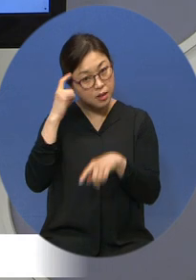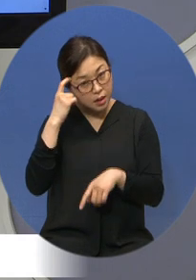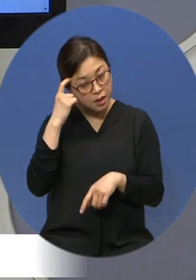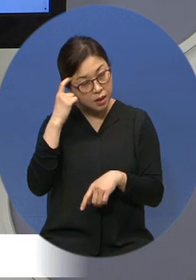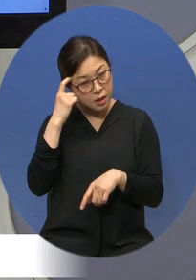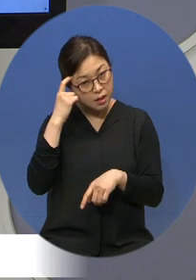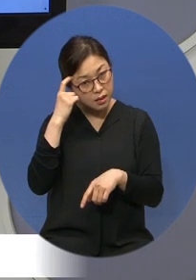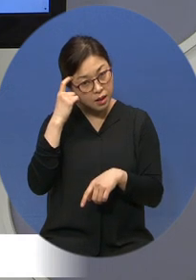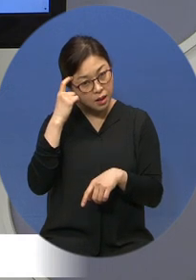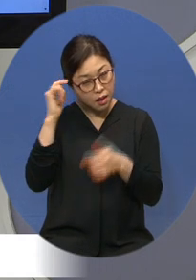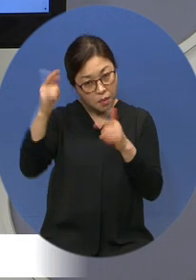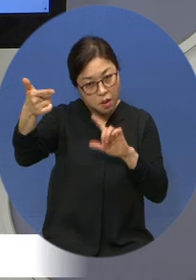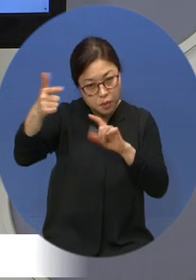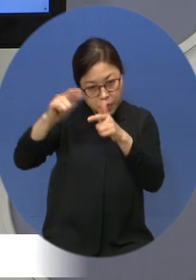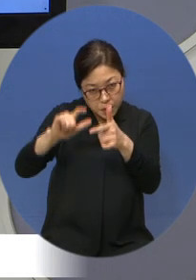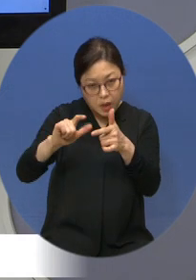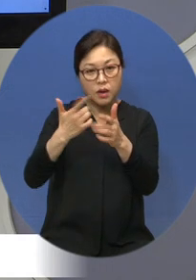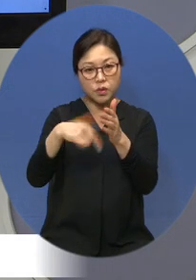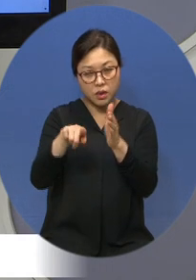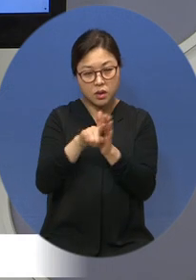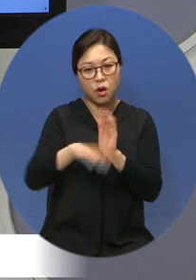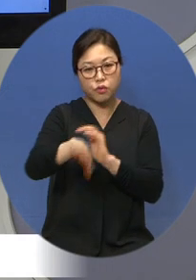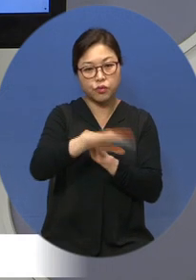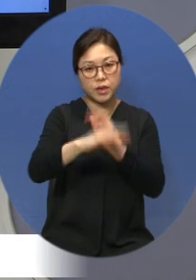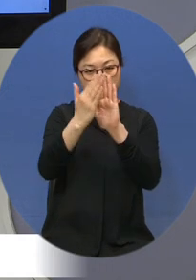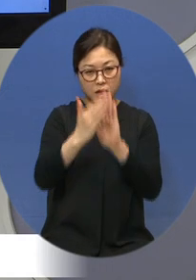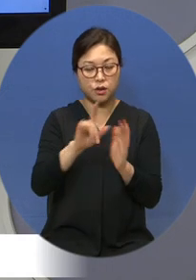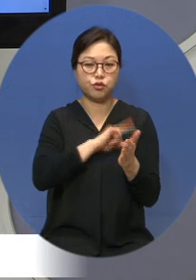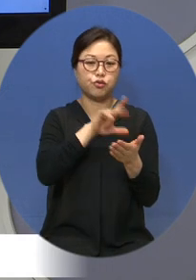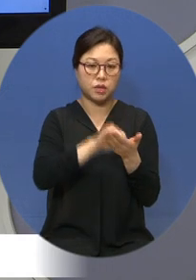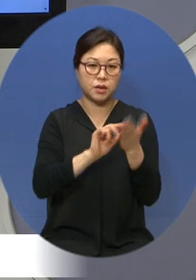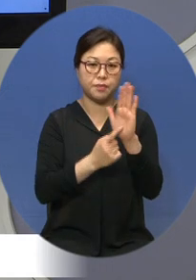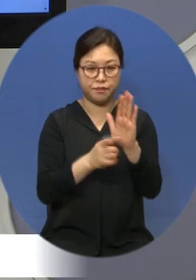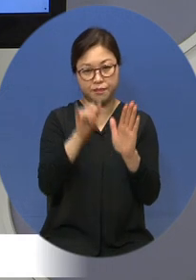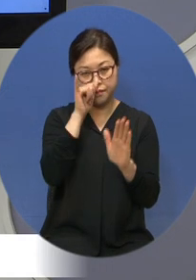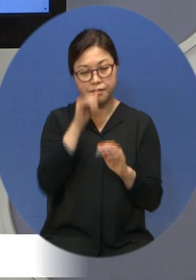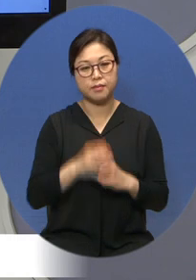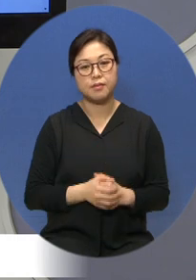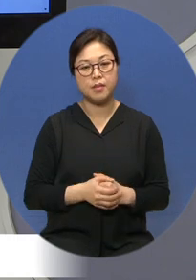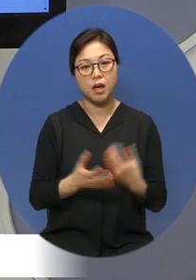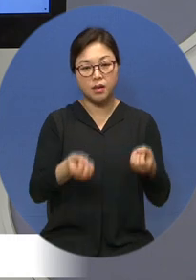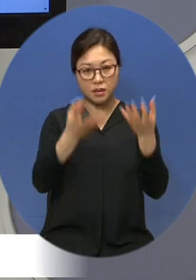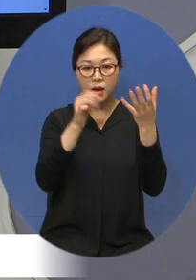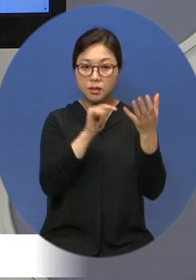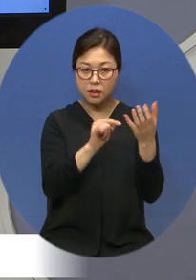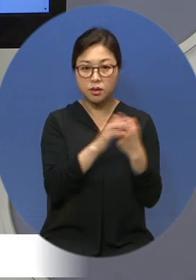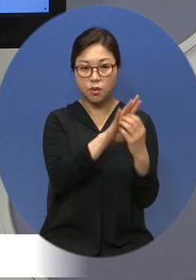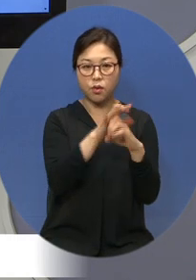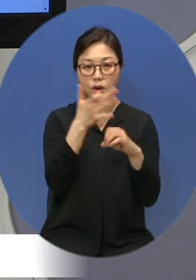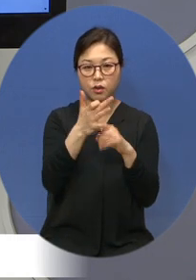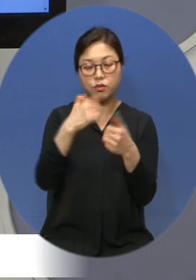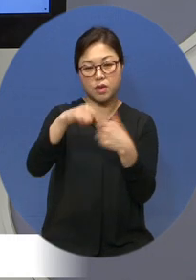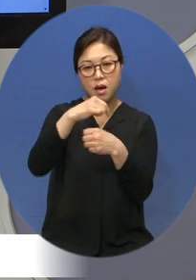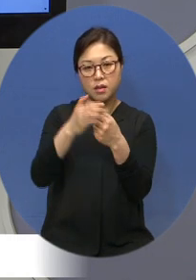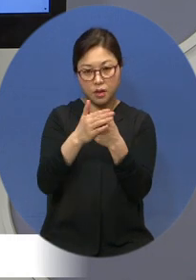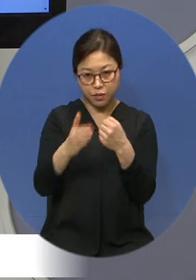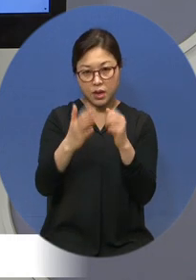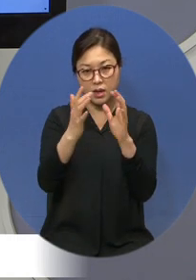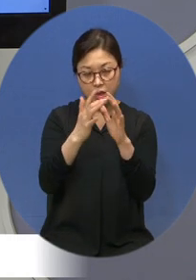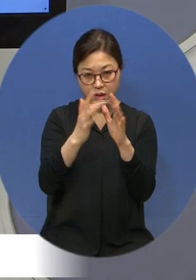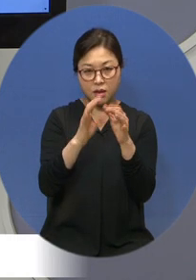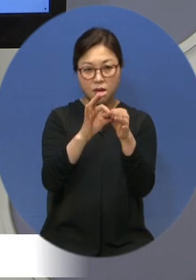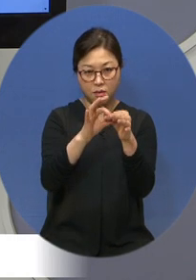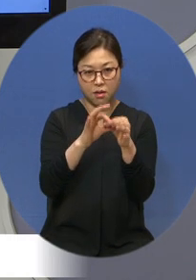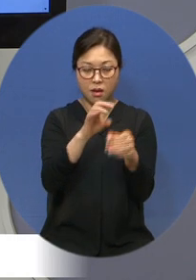간격을 좁히고 자 우리 사이 라는 테마로 진행하는데요 행사는 콜은 알고 상황을 고려해 온라인 채널 중심의